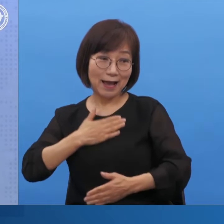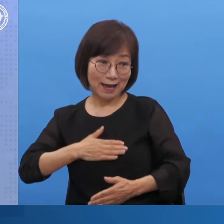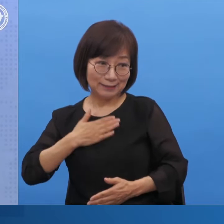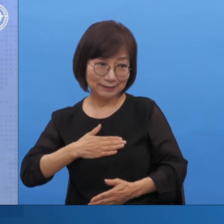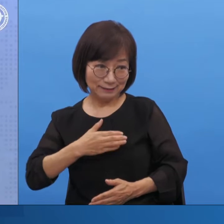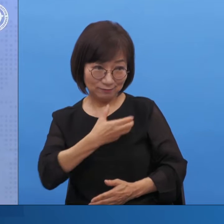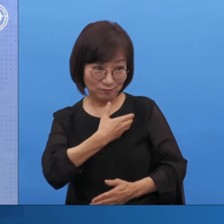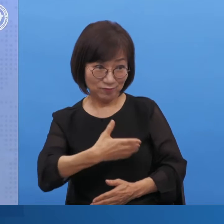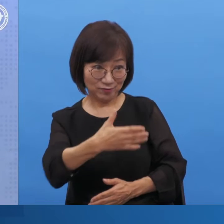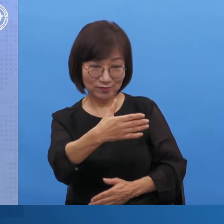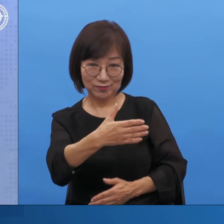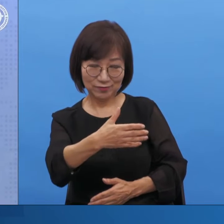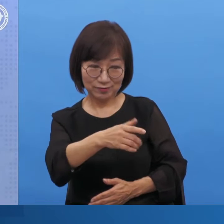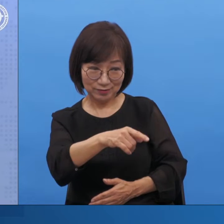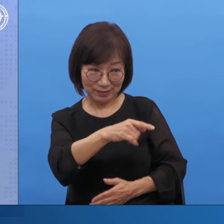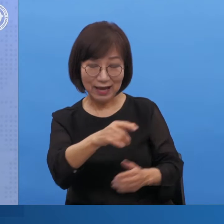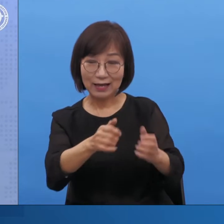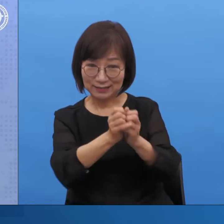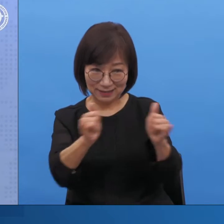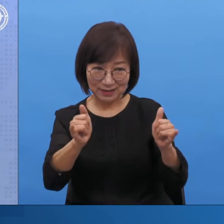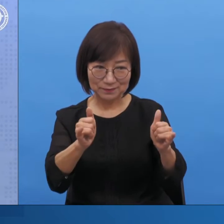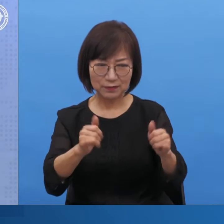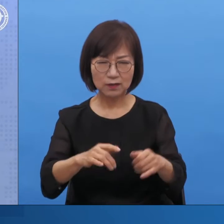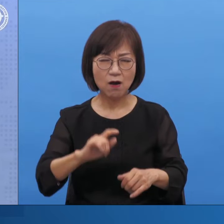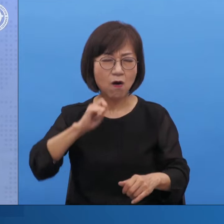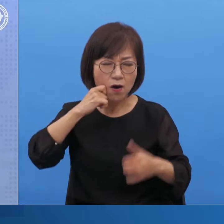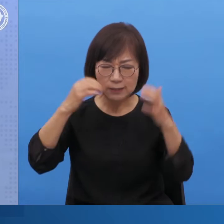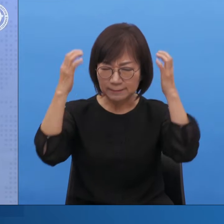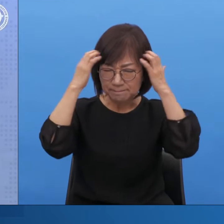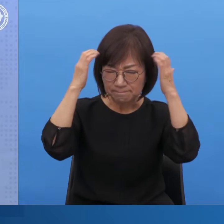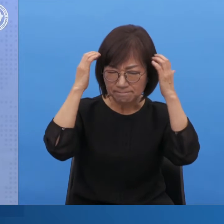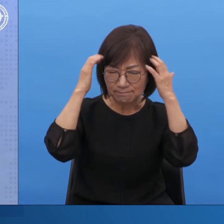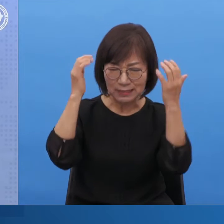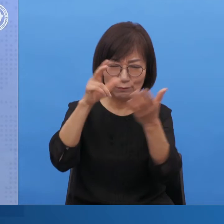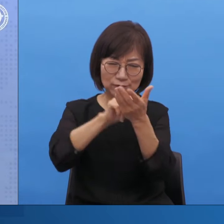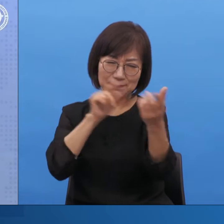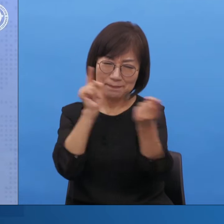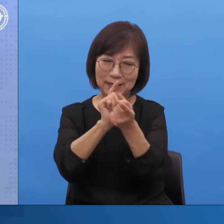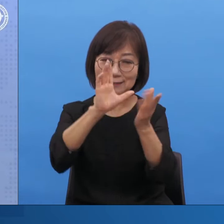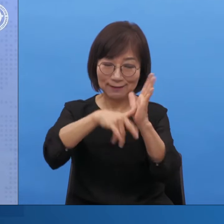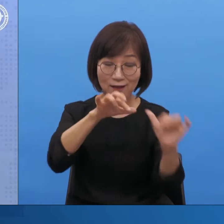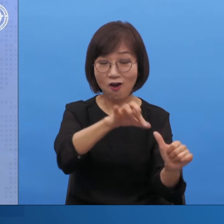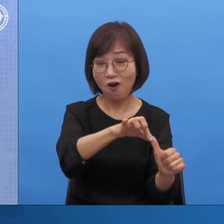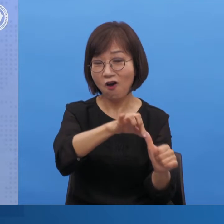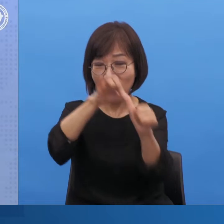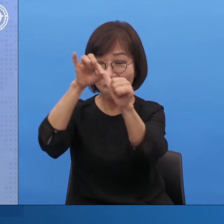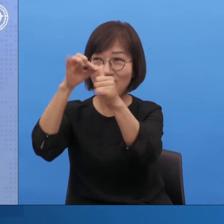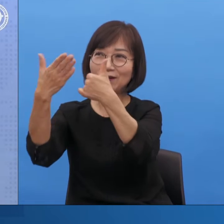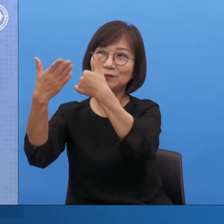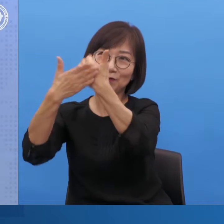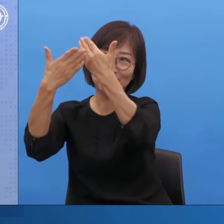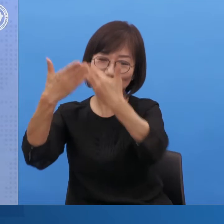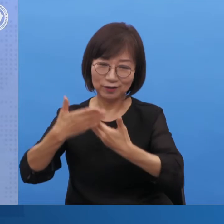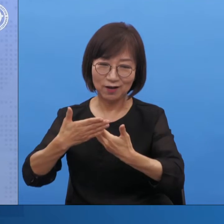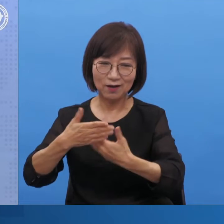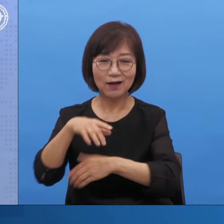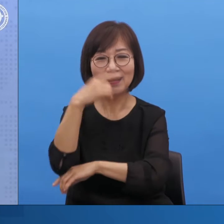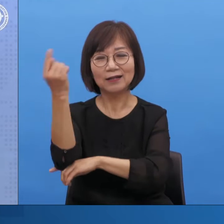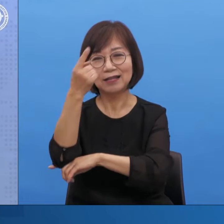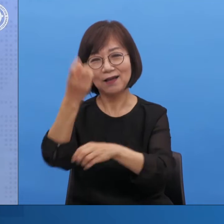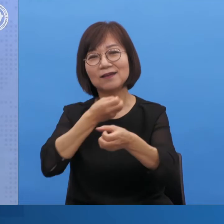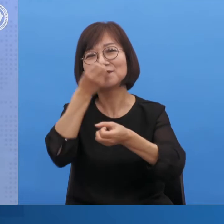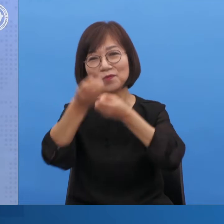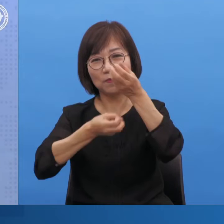것이다. David, he 다윗의 고백이에요 이게. truly knew who God was, and this is the confession of David. And he will keep our leaders, and he'll keep